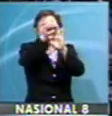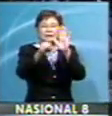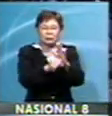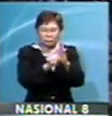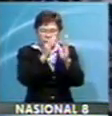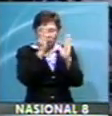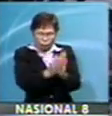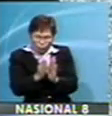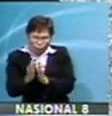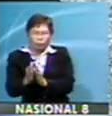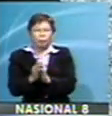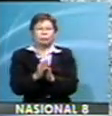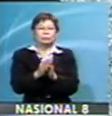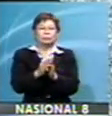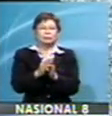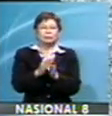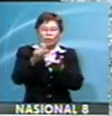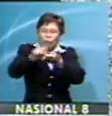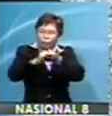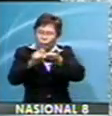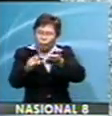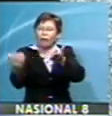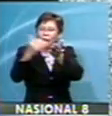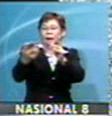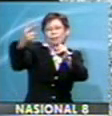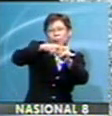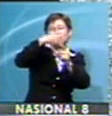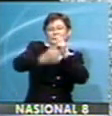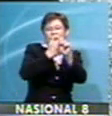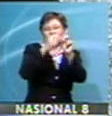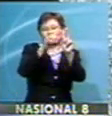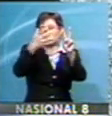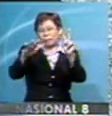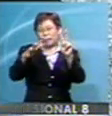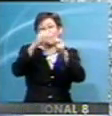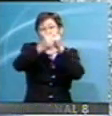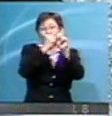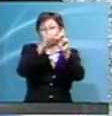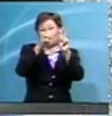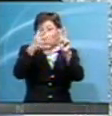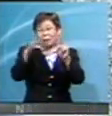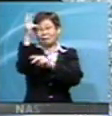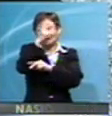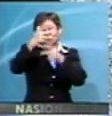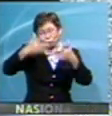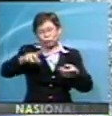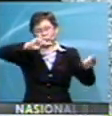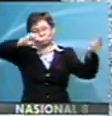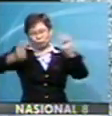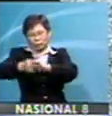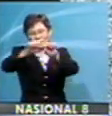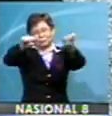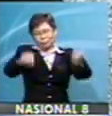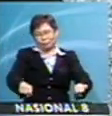mengem perohonan tahun akan datang 2015 kerajaan telah menukarkan